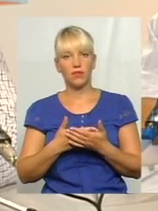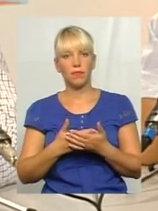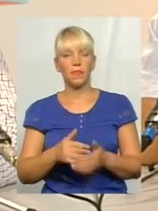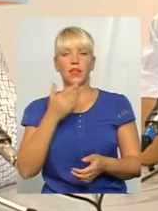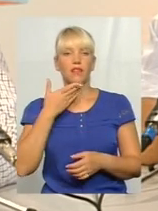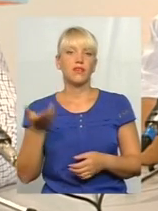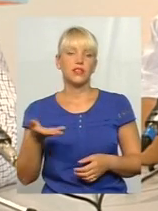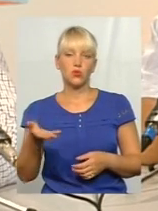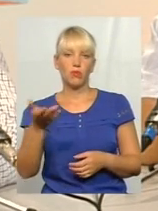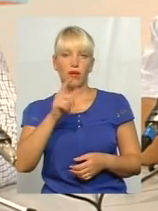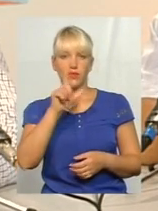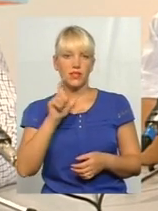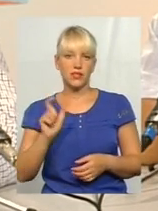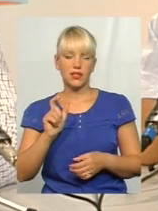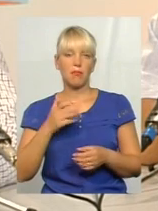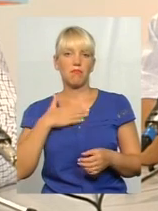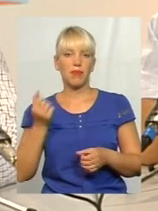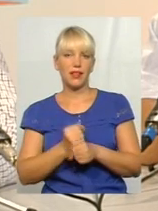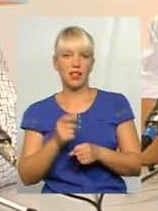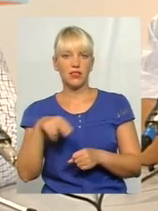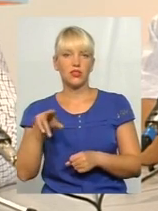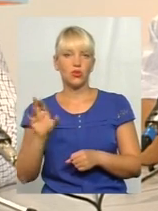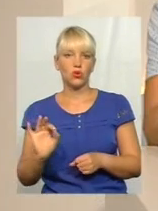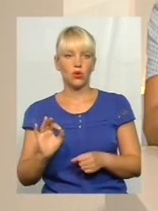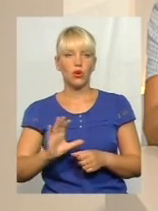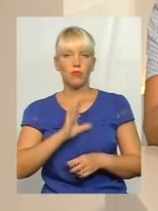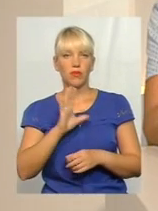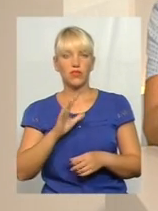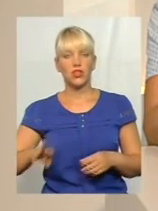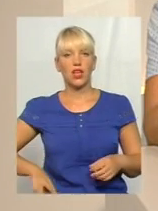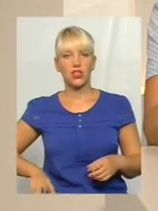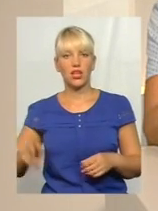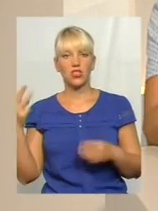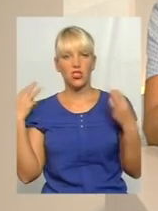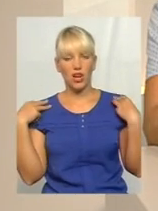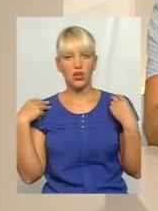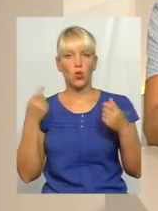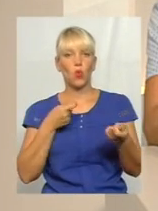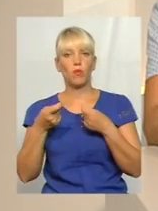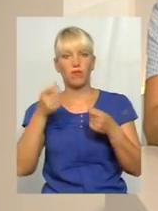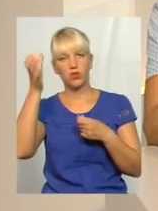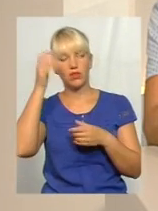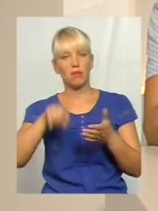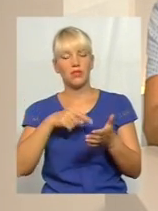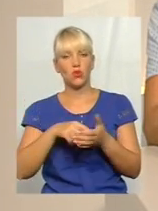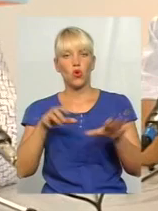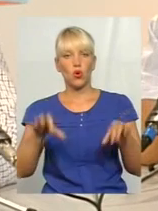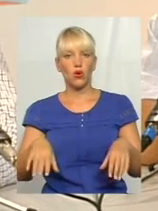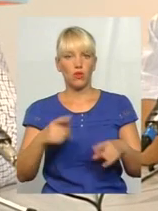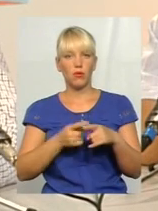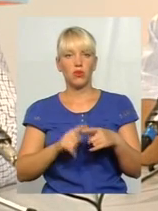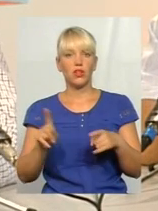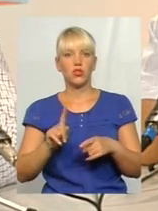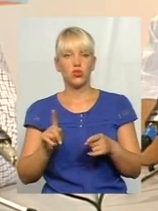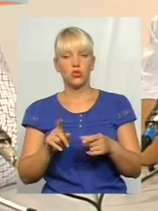виступав з претензією до тодішнього начальника управління освіти і до міського голови про те що